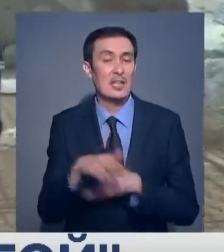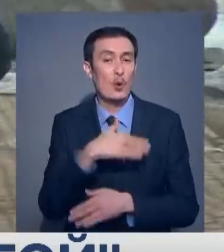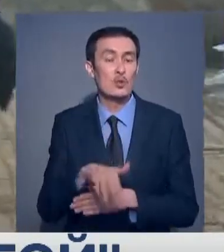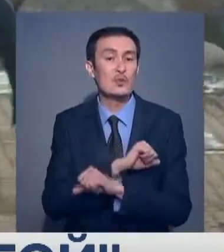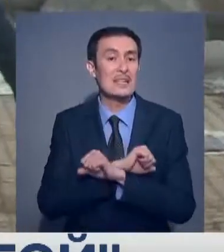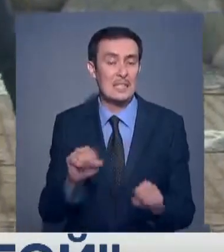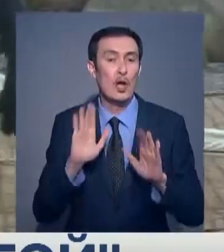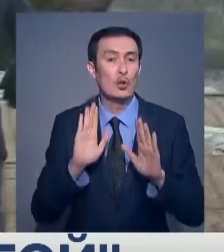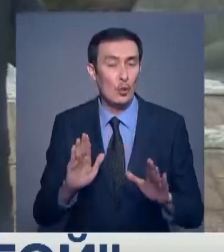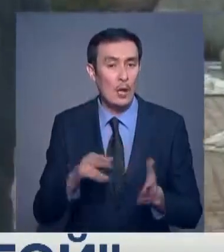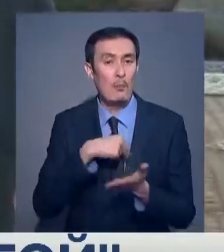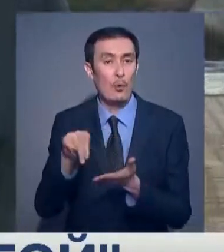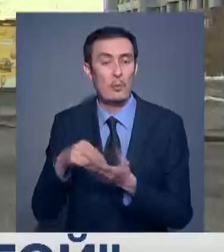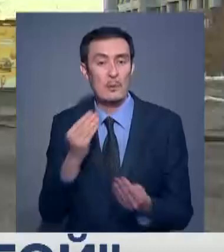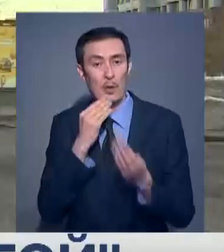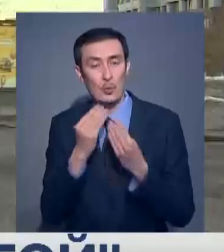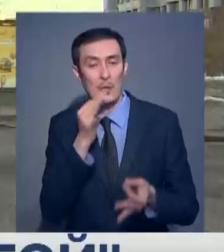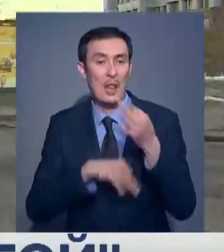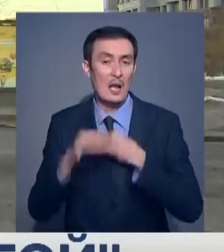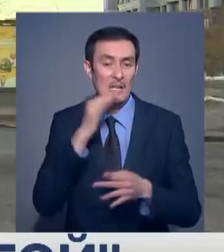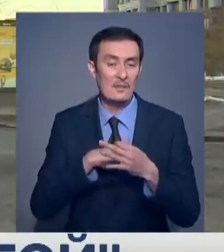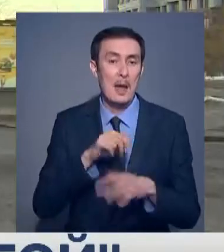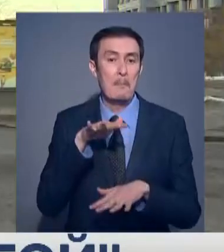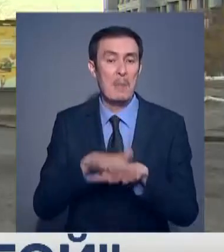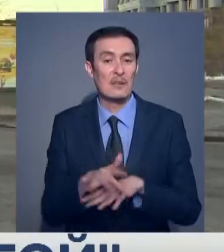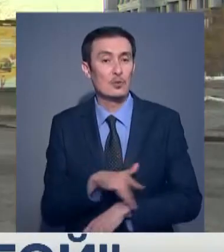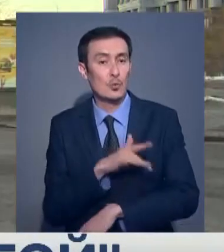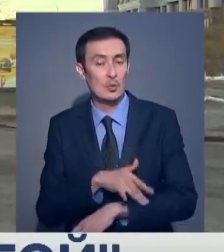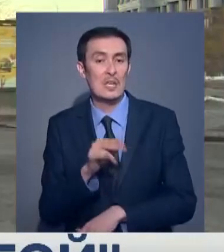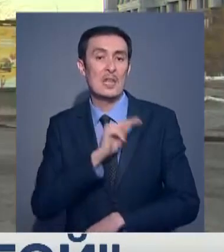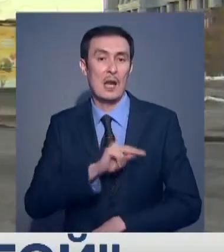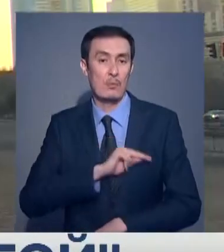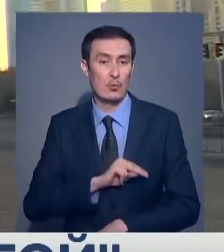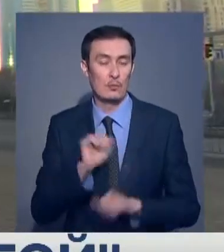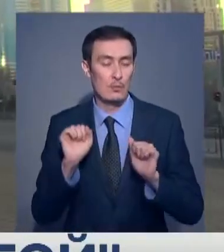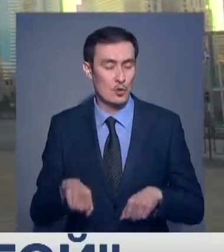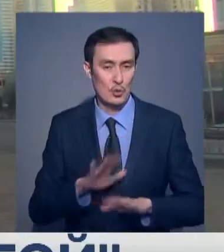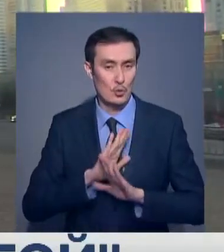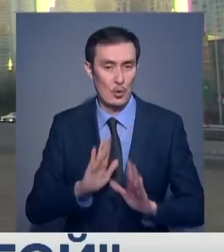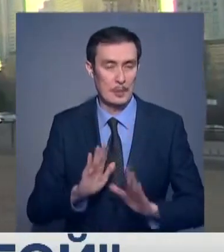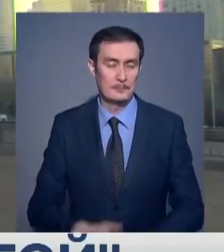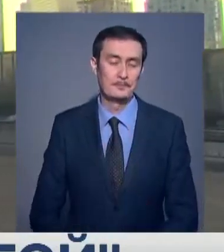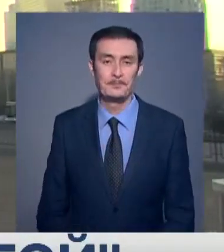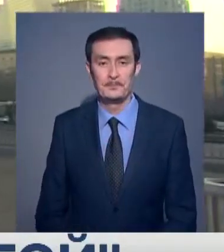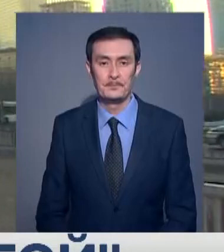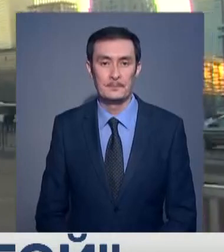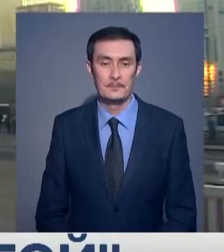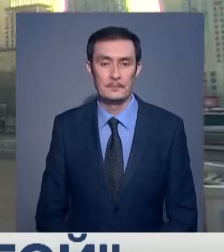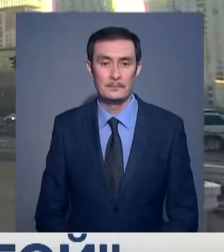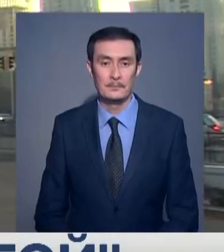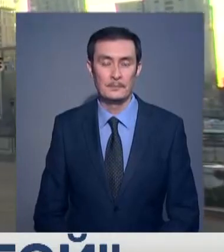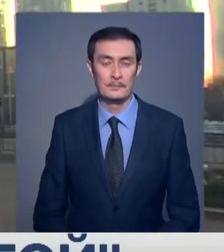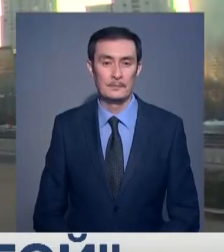за исключением покупки продуктов, лекарств, банковских услуг и выхода на работу. Бахытгуль Укасова, Жандос Битабаров,